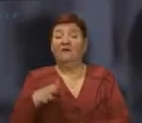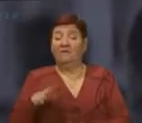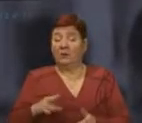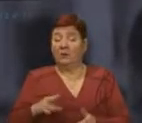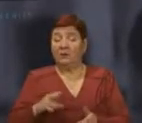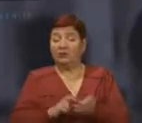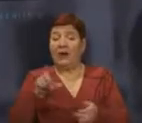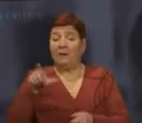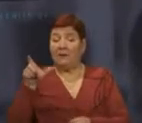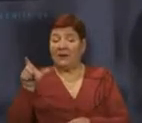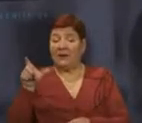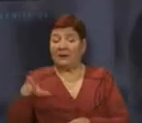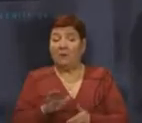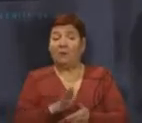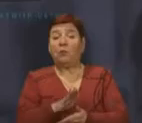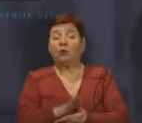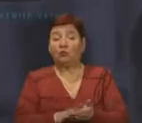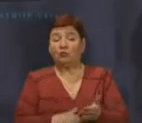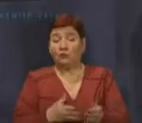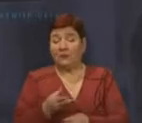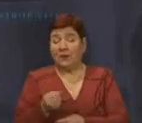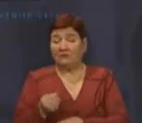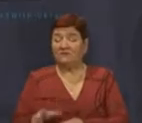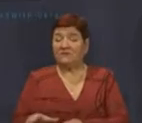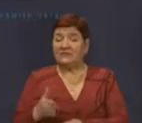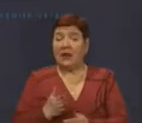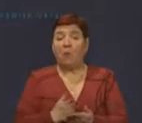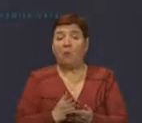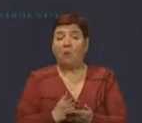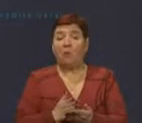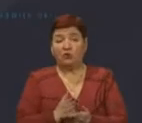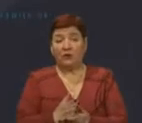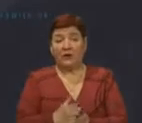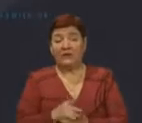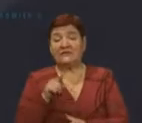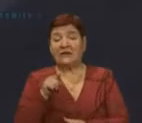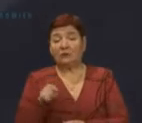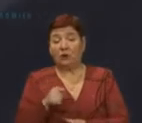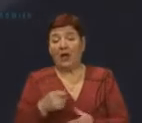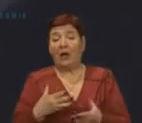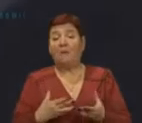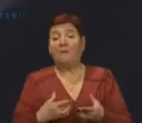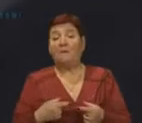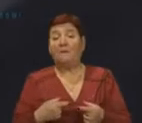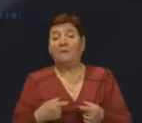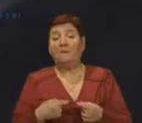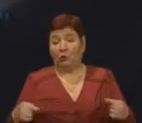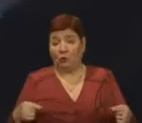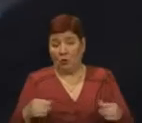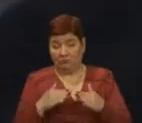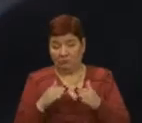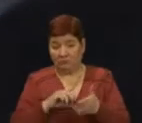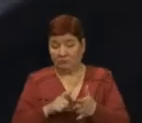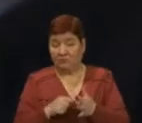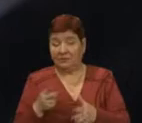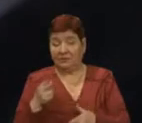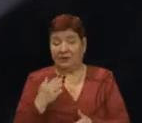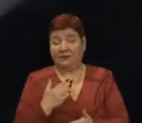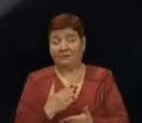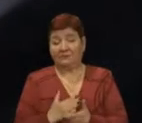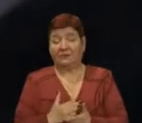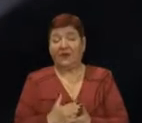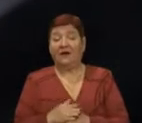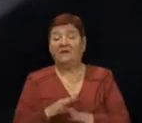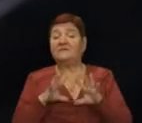вимушений переселенець, продовжував сплачувати всі комунальні послуги за те майно, де перебував. А